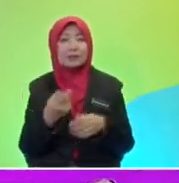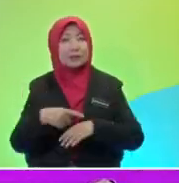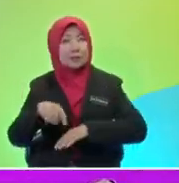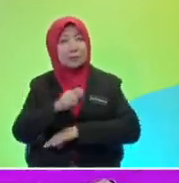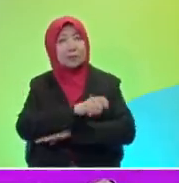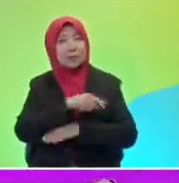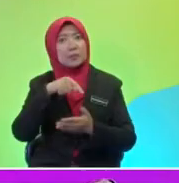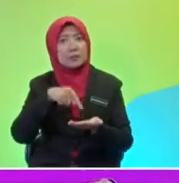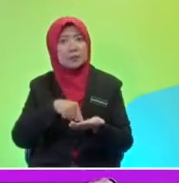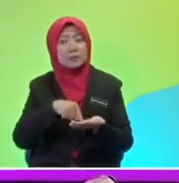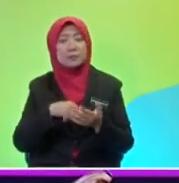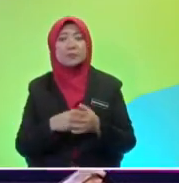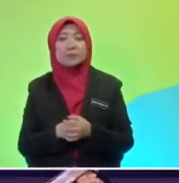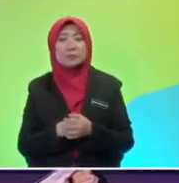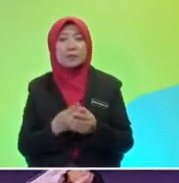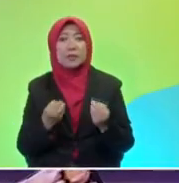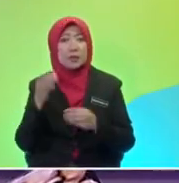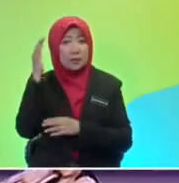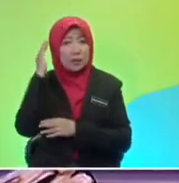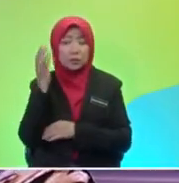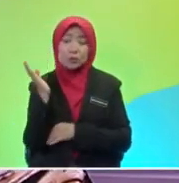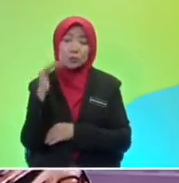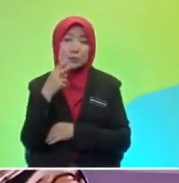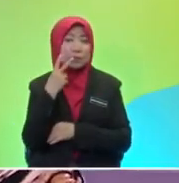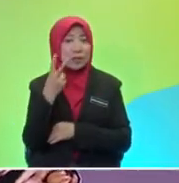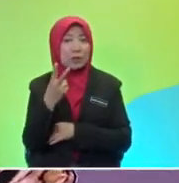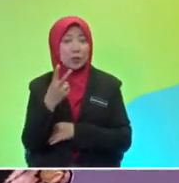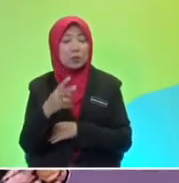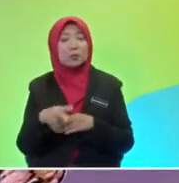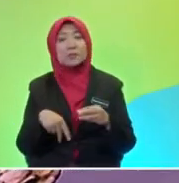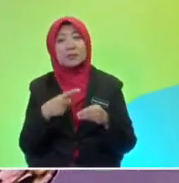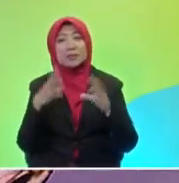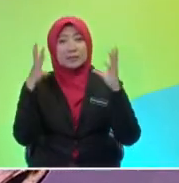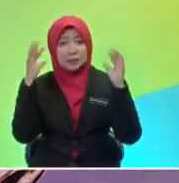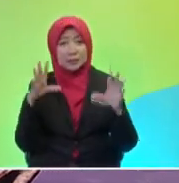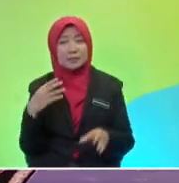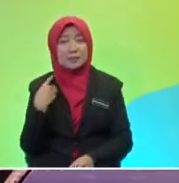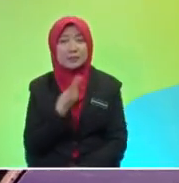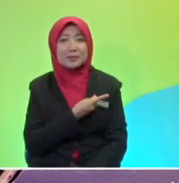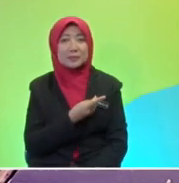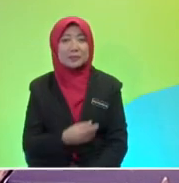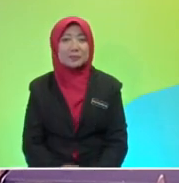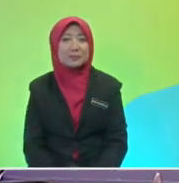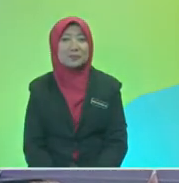termasuk lah nih Oh enggak tahu lebih lanjut kita lebih dahulu saksikan profil guru kita